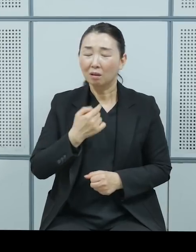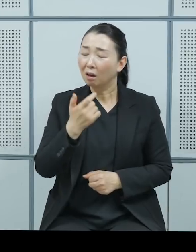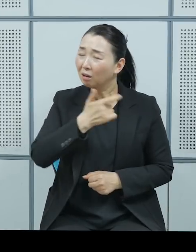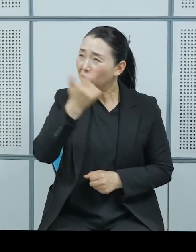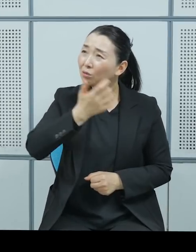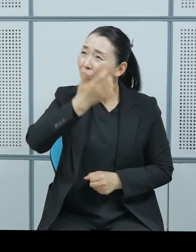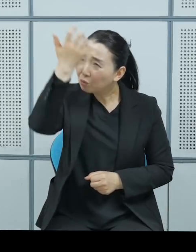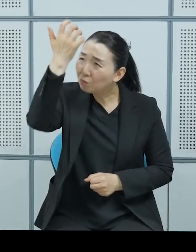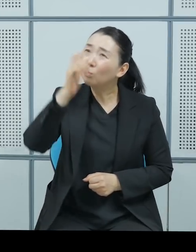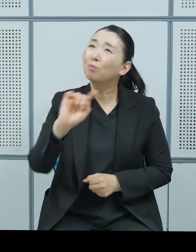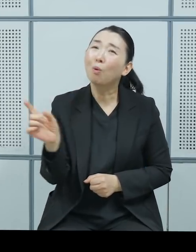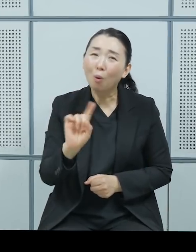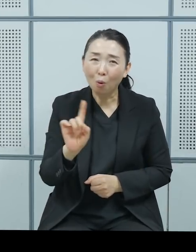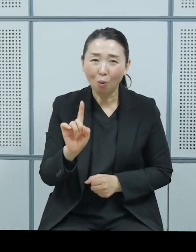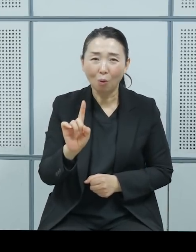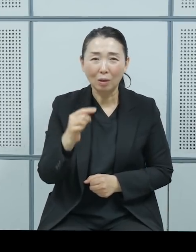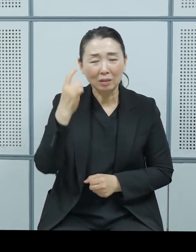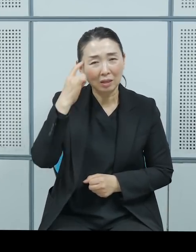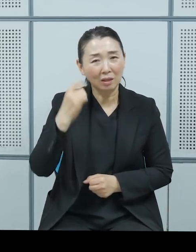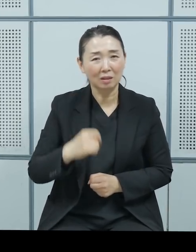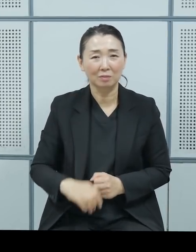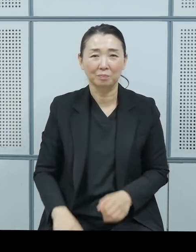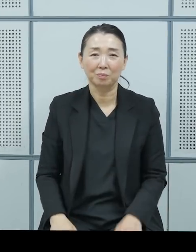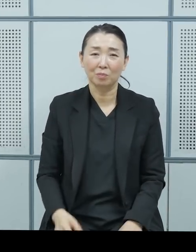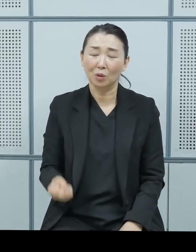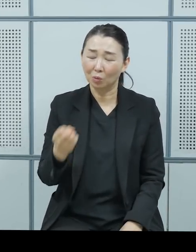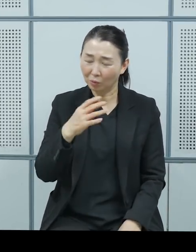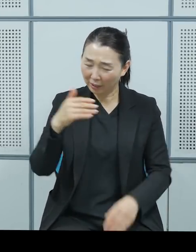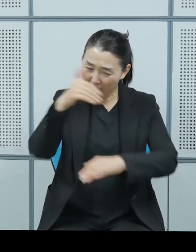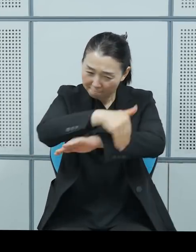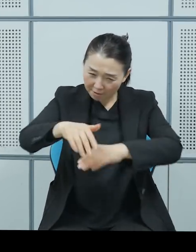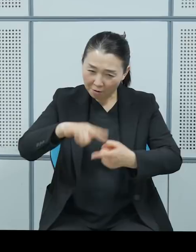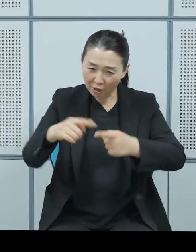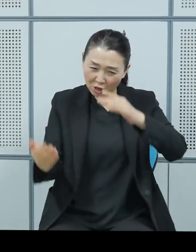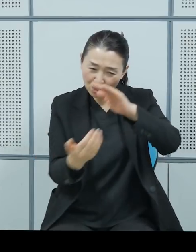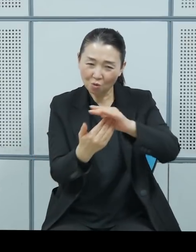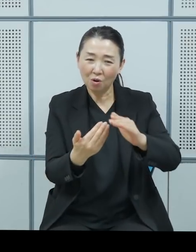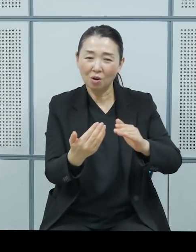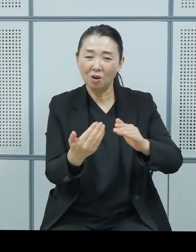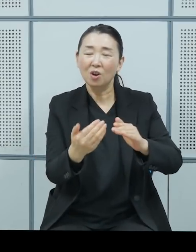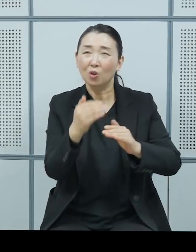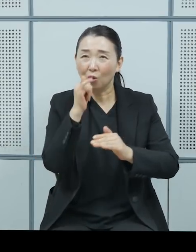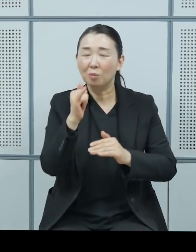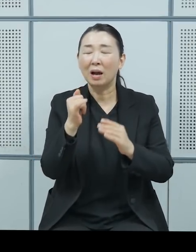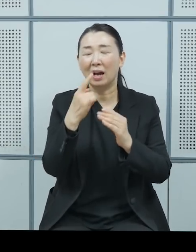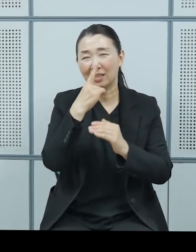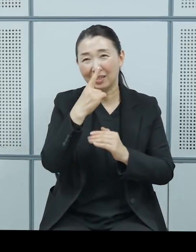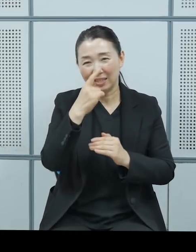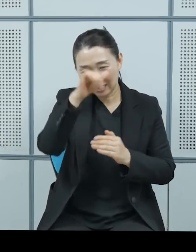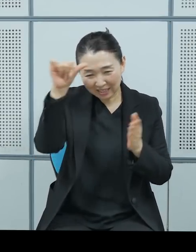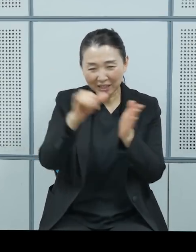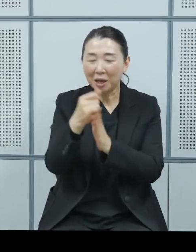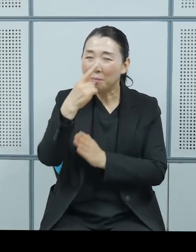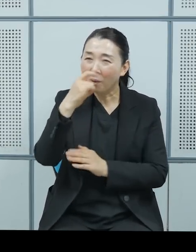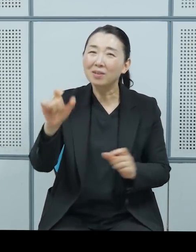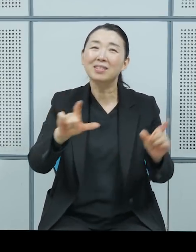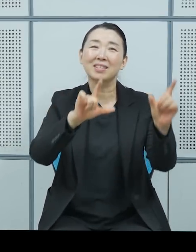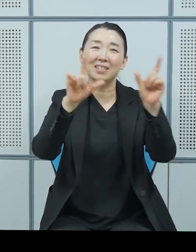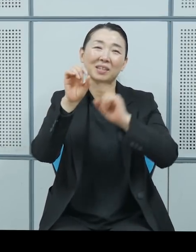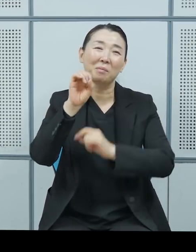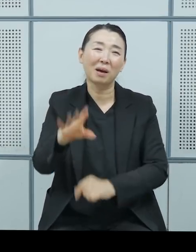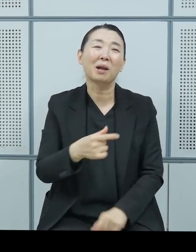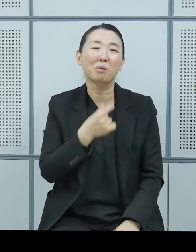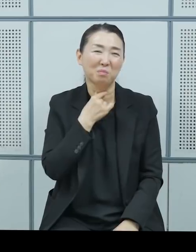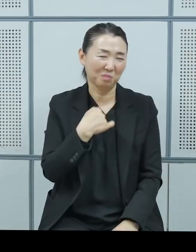꿈을 꿀까. 그리고 내가 한 계획이 이루어지면 인생 참 멋있게 살았다. 이렇게